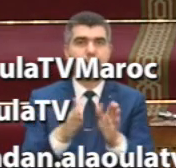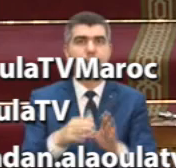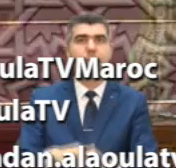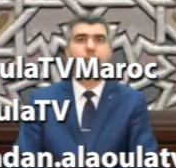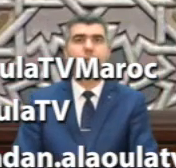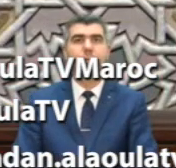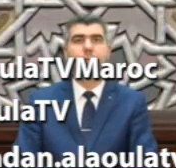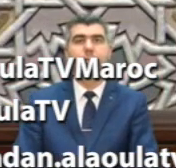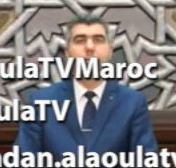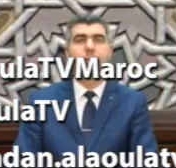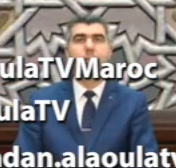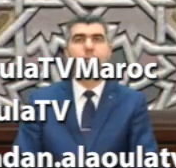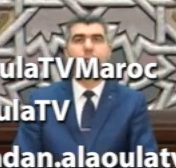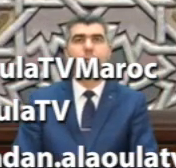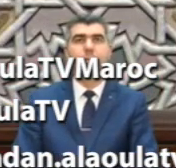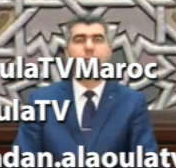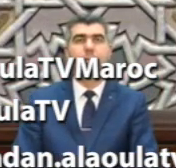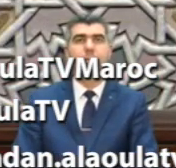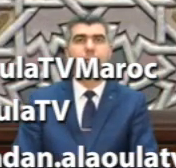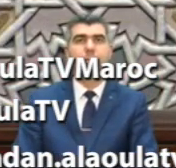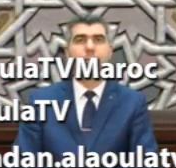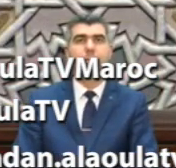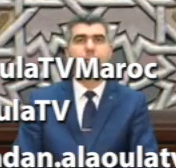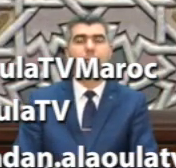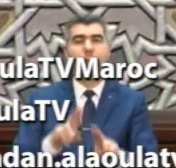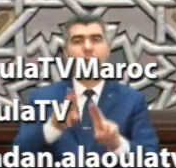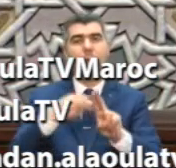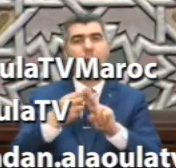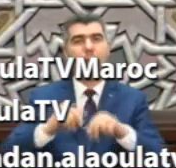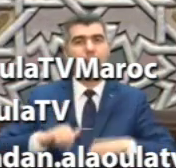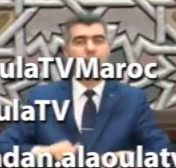شكرا. شكرا احترام الوقت. تفضل السيدة الوزيرة.